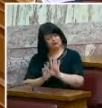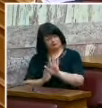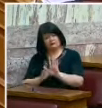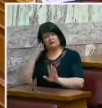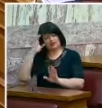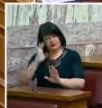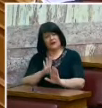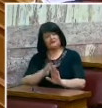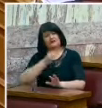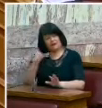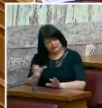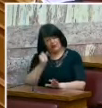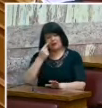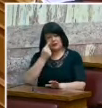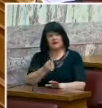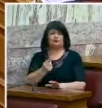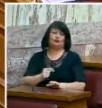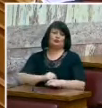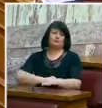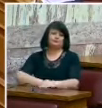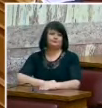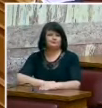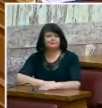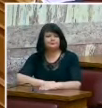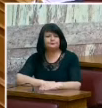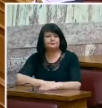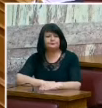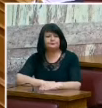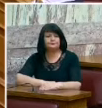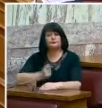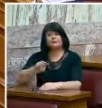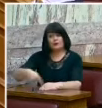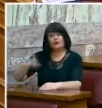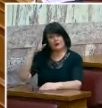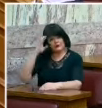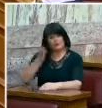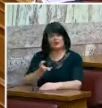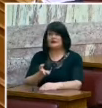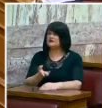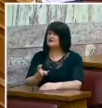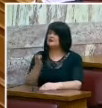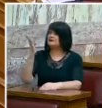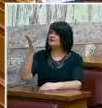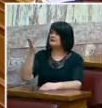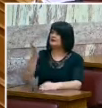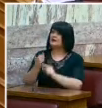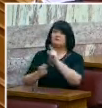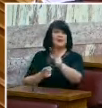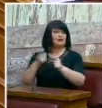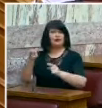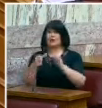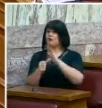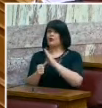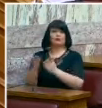Δεν πειράζει. Νομίζω ότι όλοι έχουμε. Όλοι έχουμε. Κύριε Βούτση, με μπλέκετε. Μία κάθεστε εκεί, μία κάθεστε